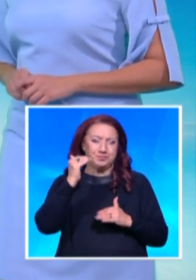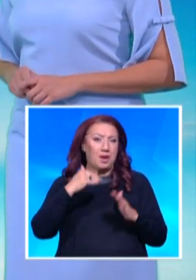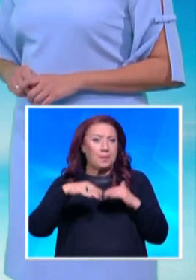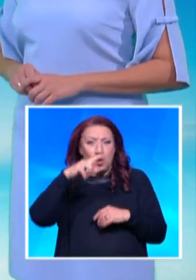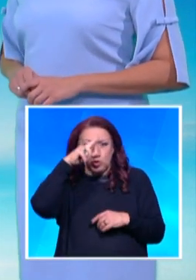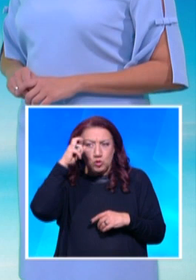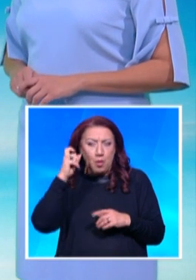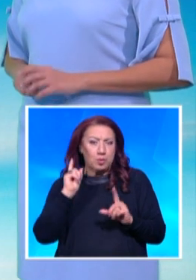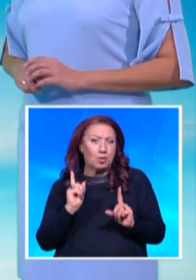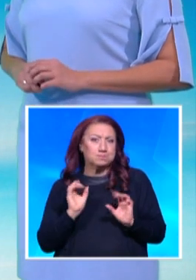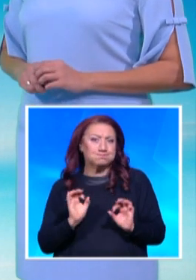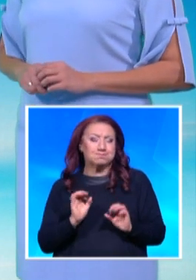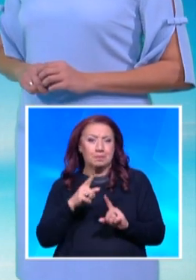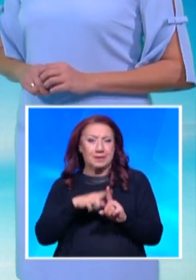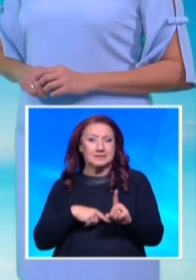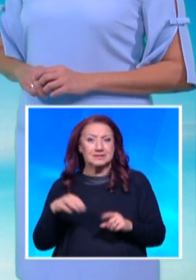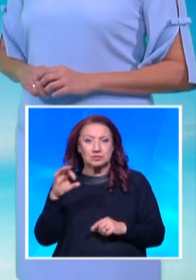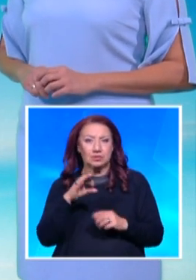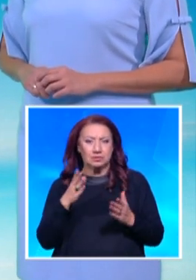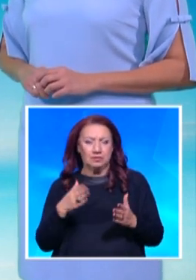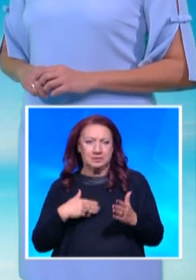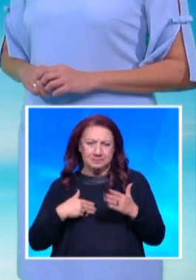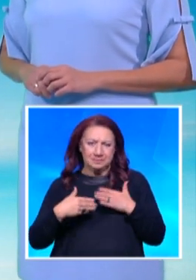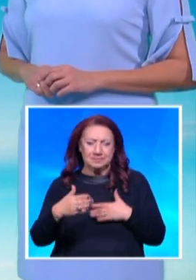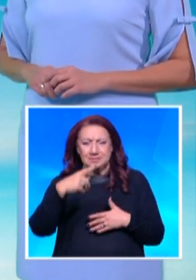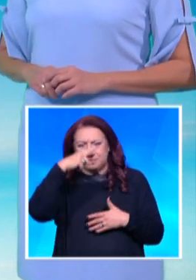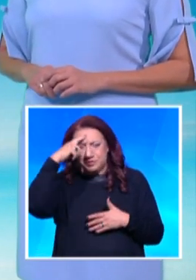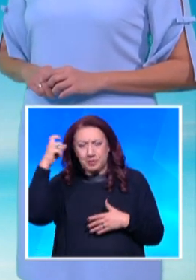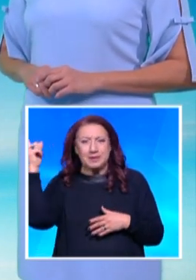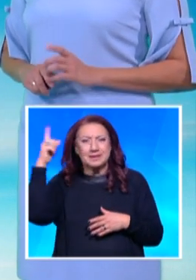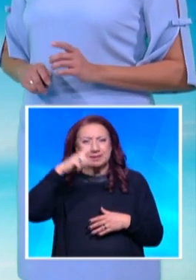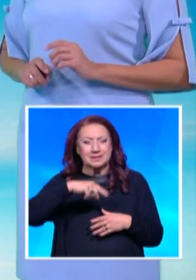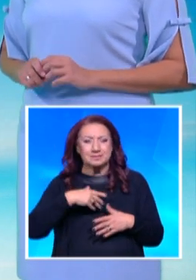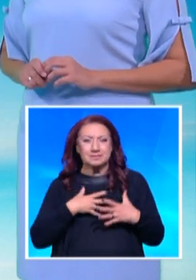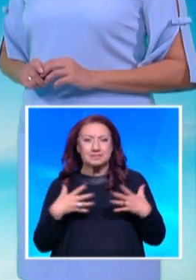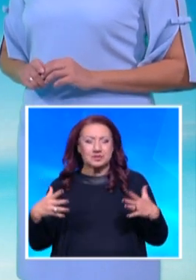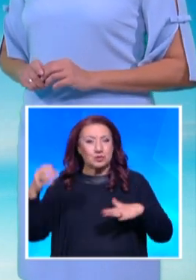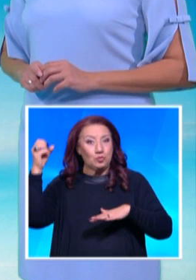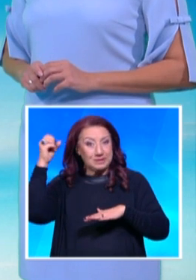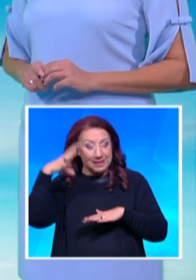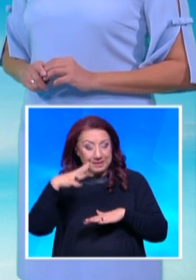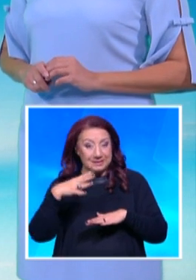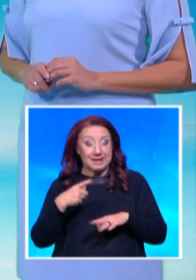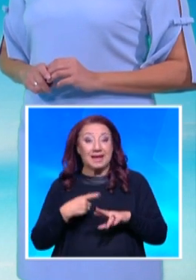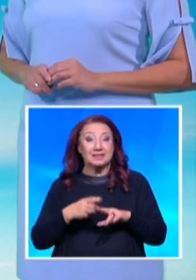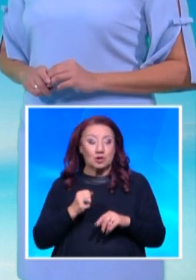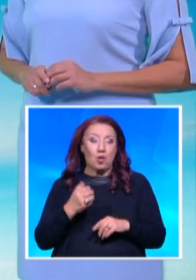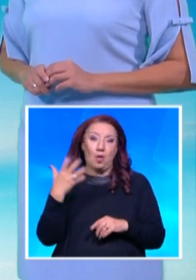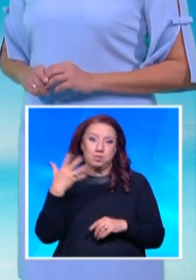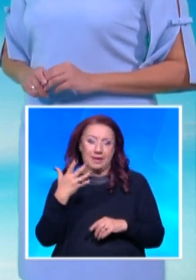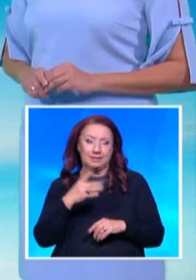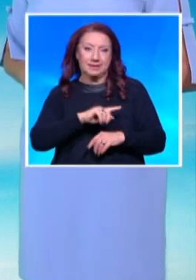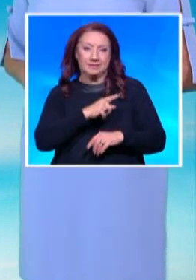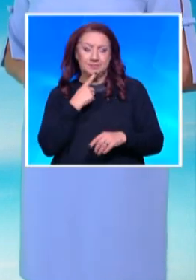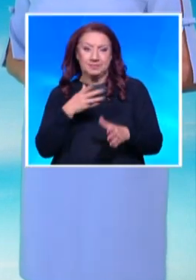тази част на годината. Предстоят ни доста топли дни с много слънчеви часове. От петък обаче вятърът ще се усили и то